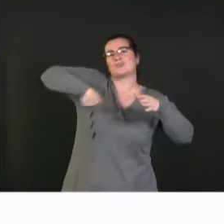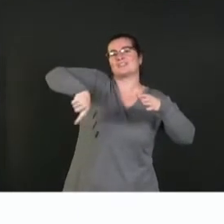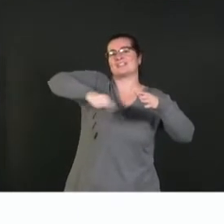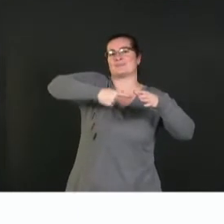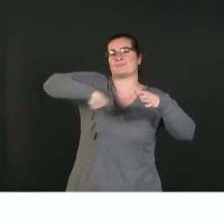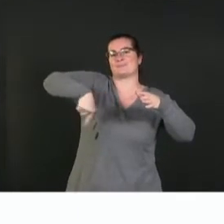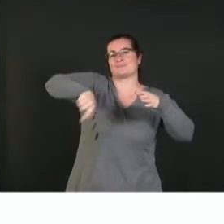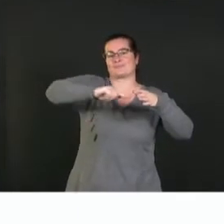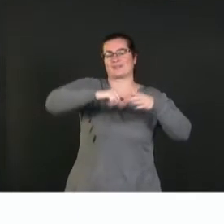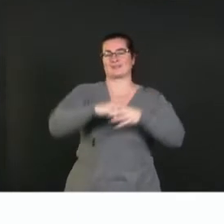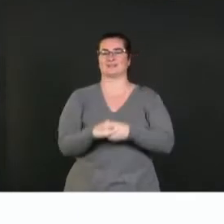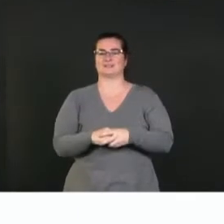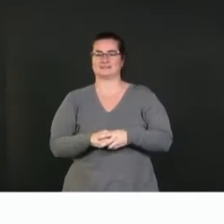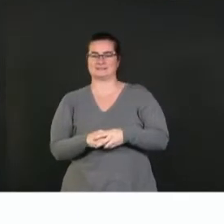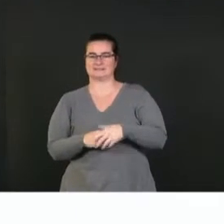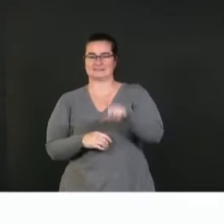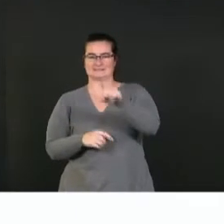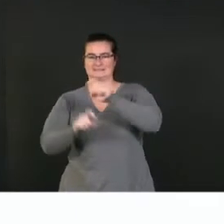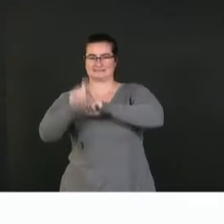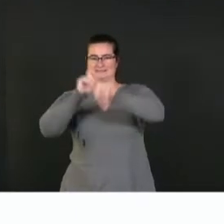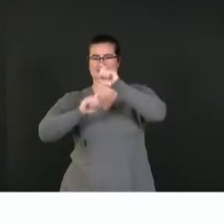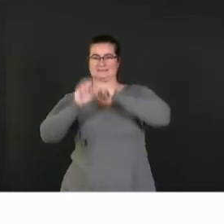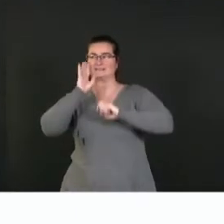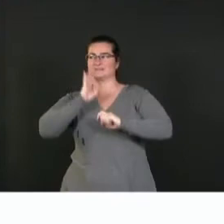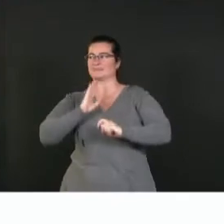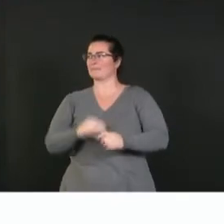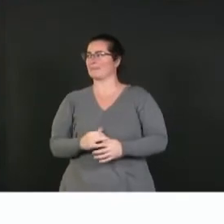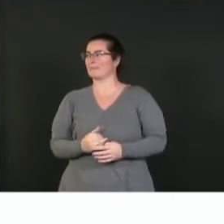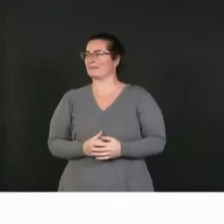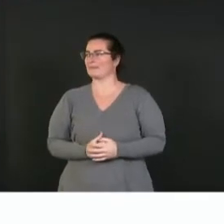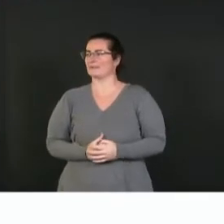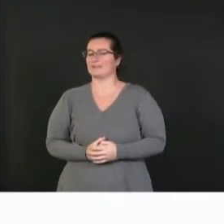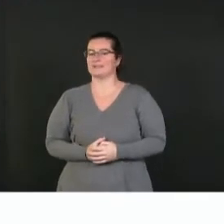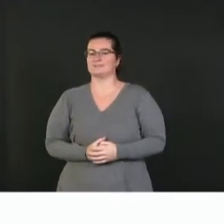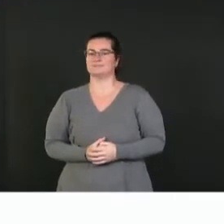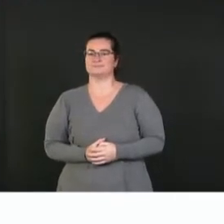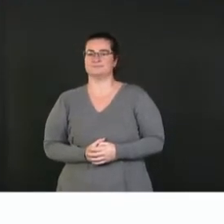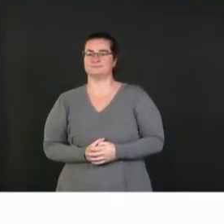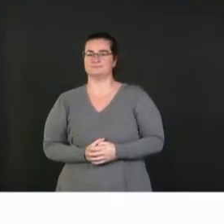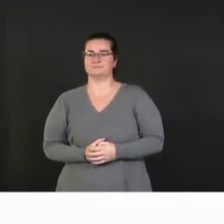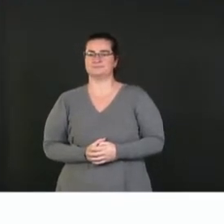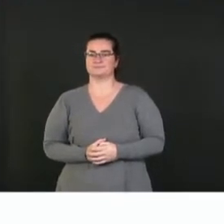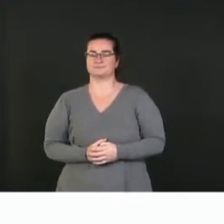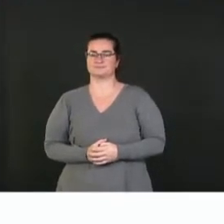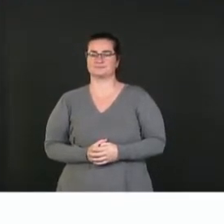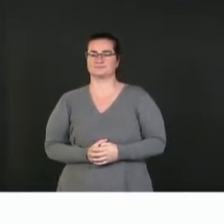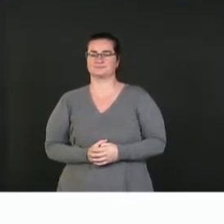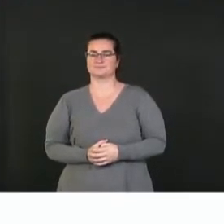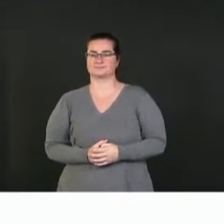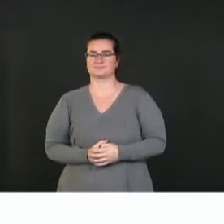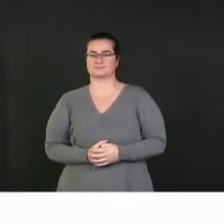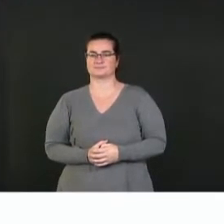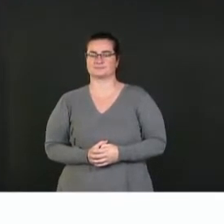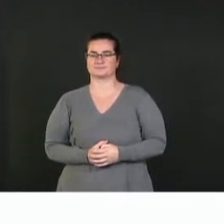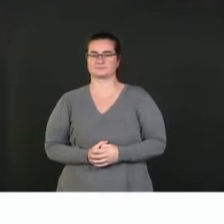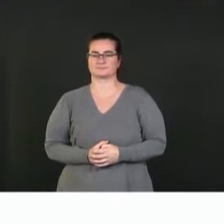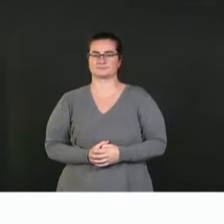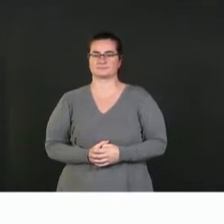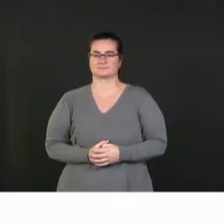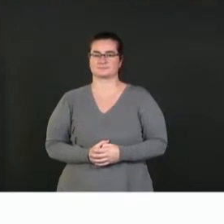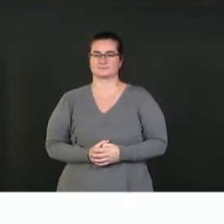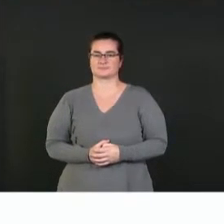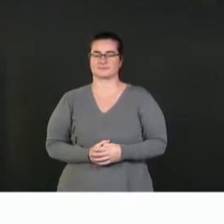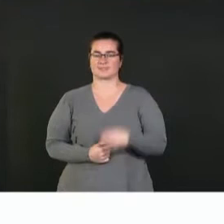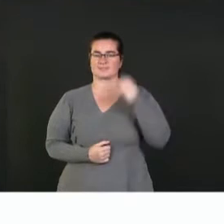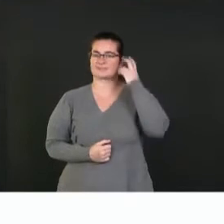Alors, c'est les images précédentes. Je veux bien en régie, parce que je n'ai pas l'impression que ma télécommande fonctionne. Alors, non, c'est peut-être encore